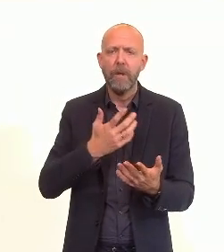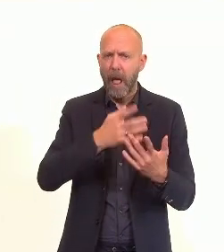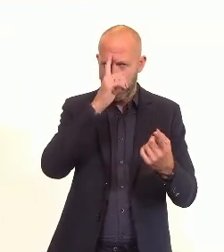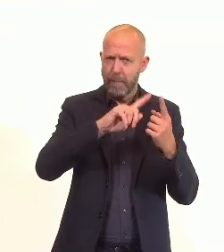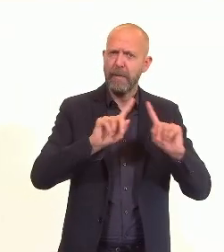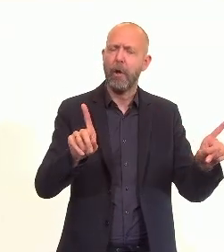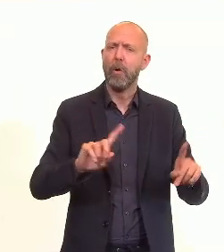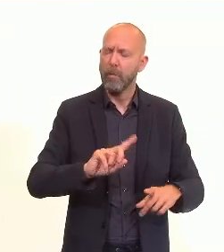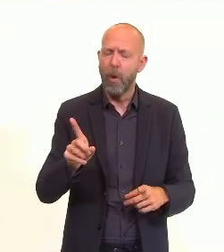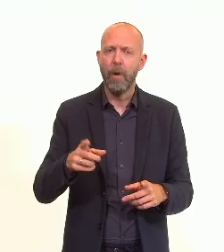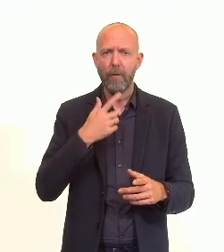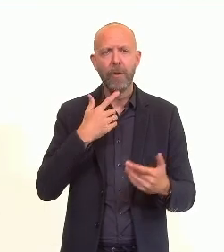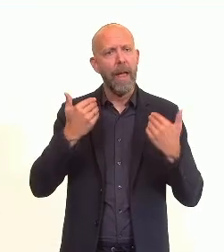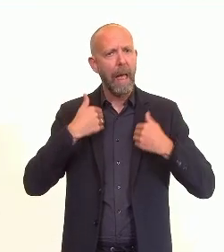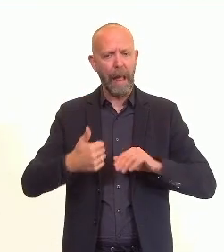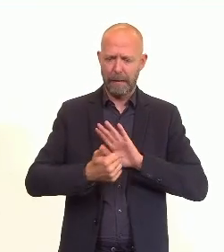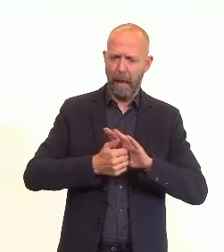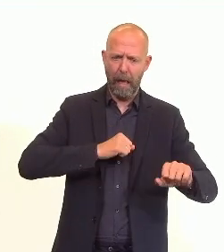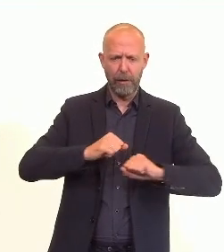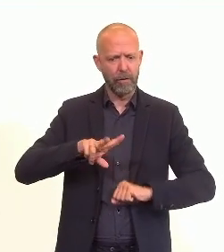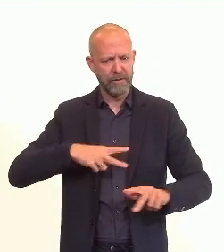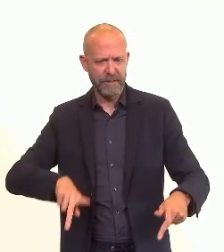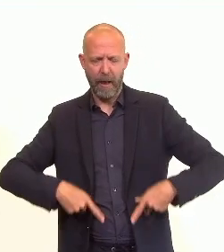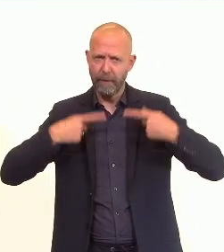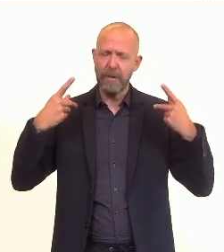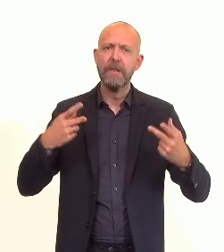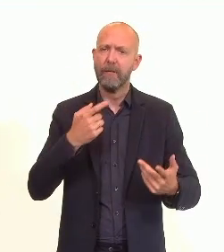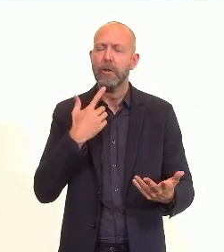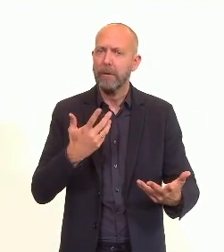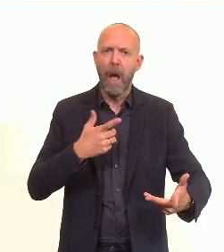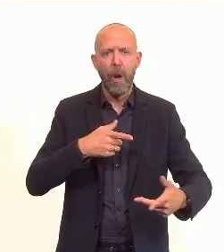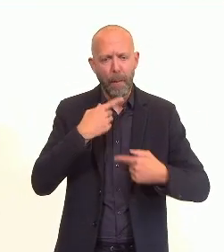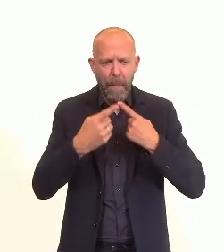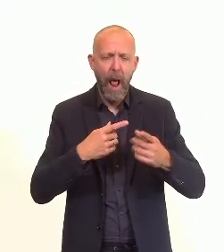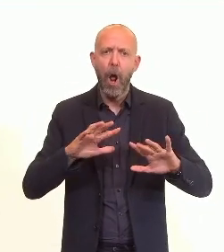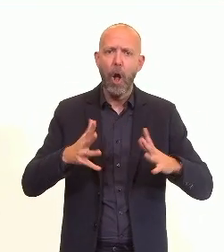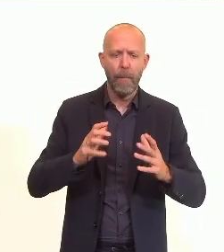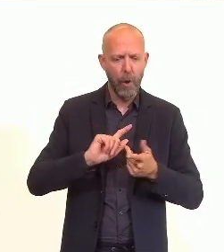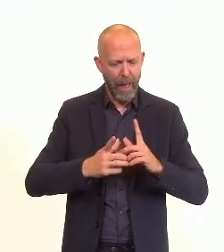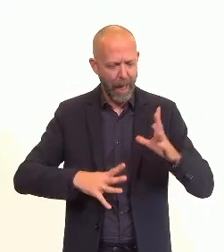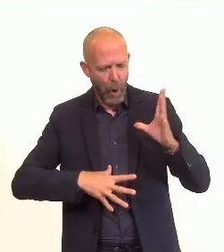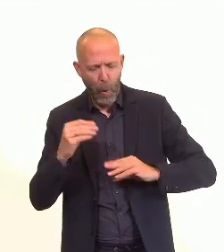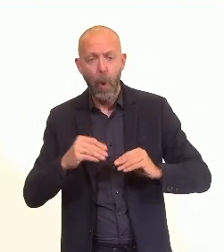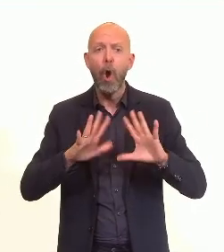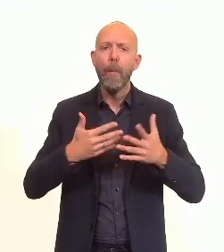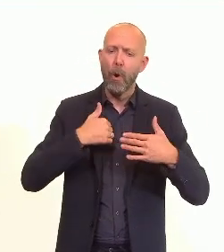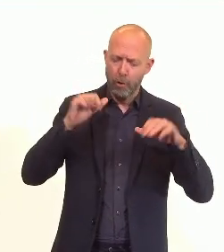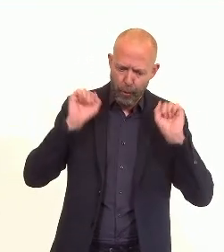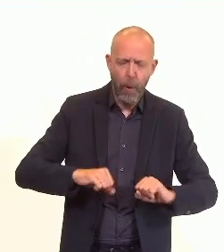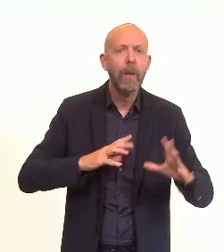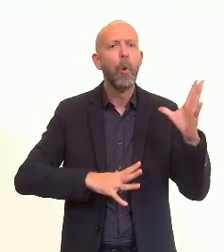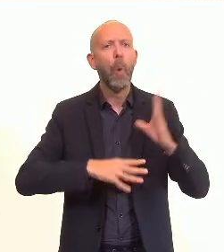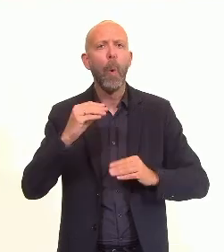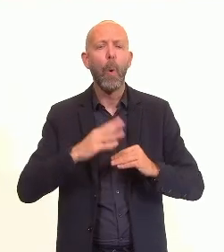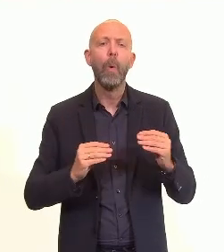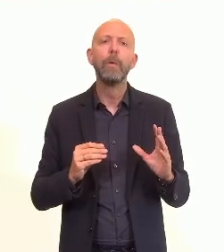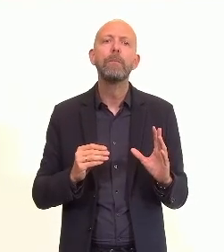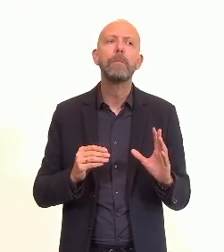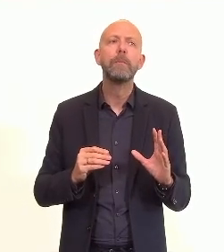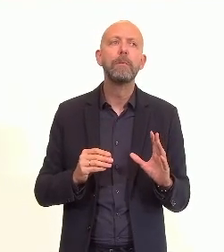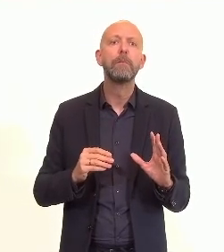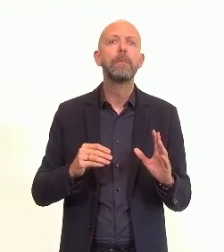Non, être acteur de sa vie, bon, nous avons parlé, et comment être heureux, comment je peux être heureuse, moi, dans une maison